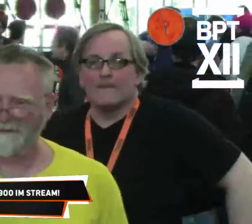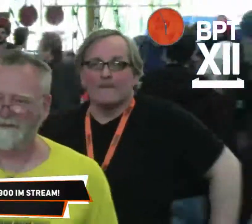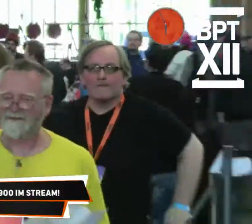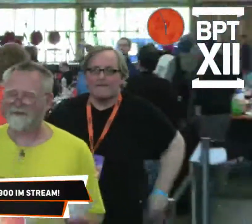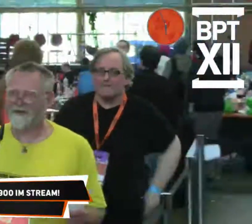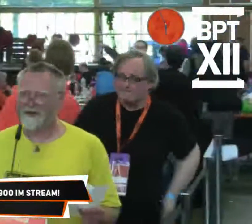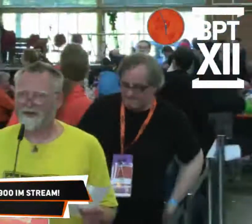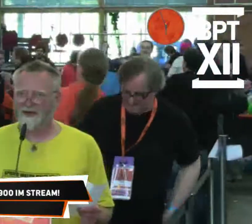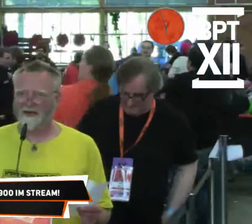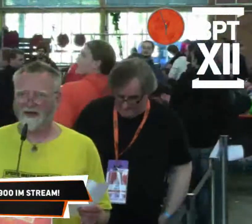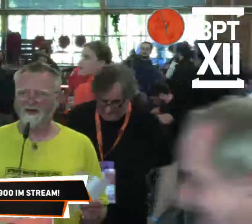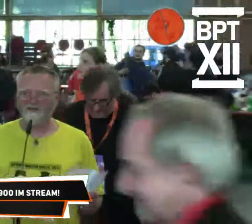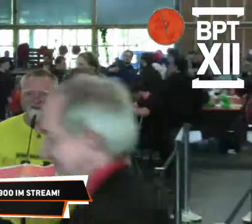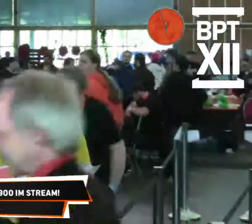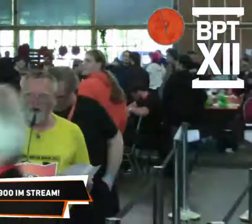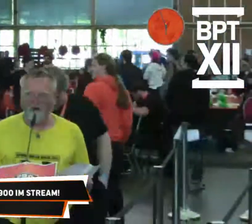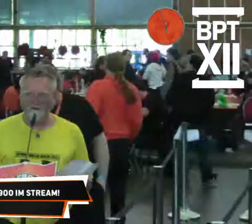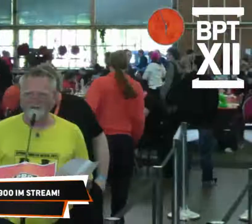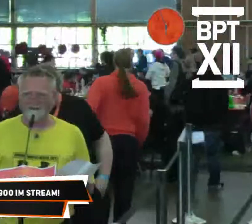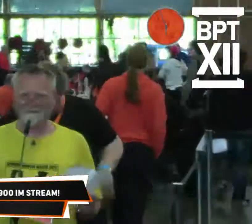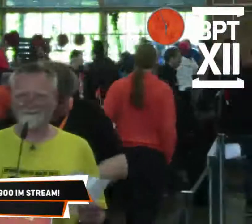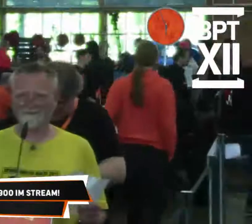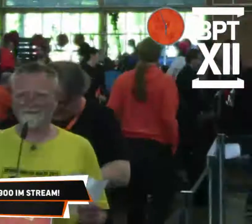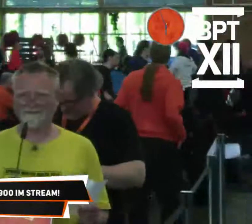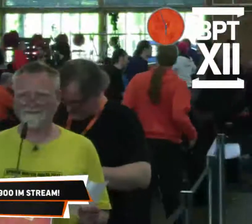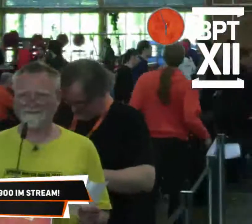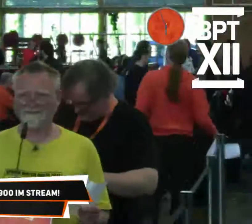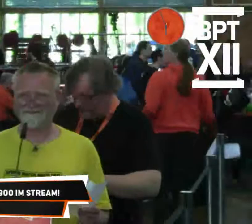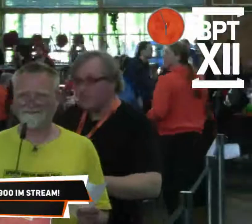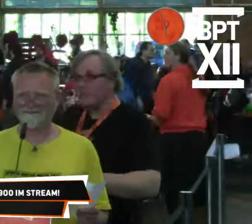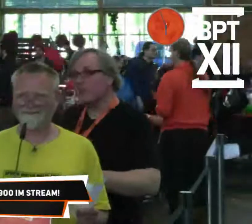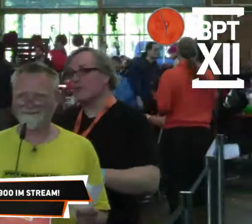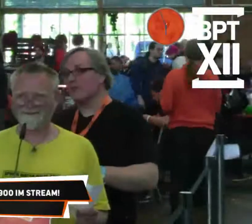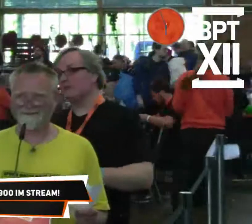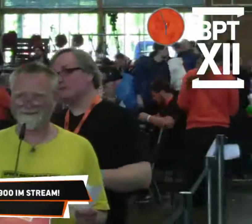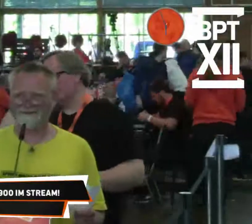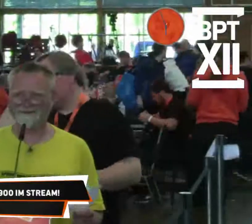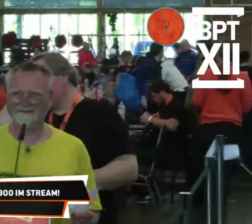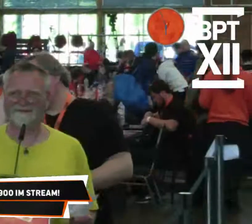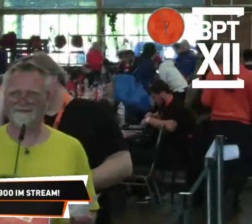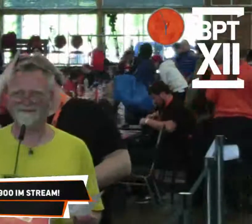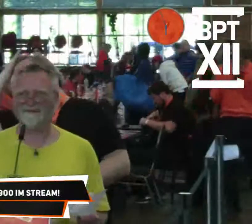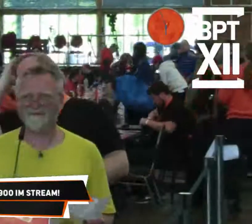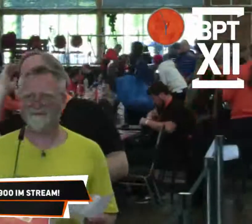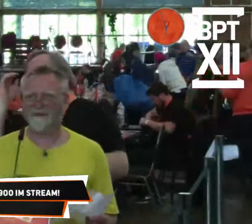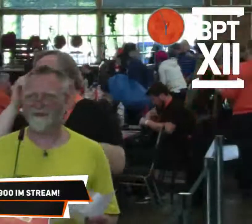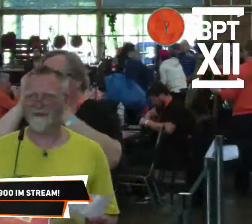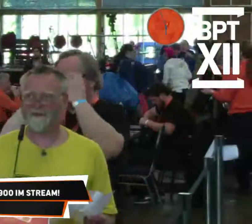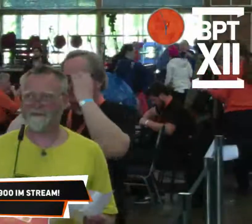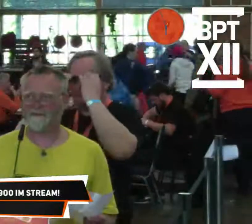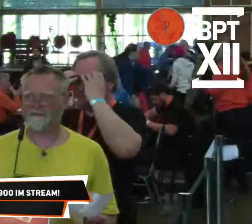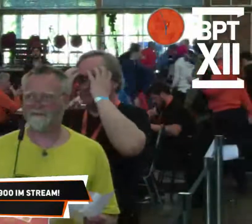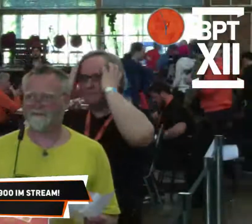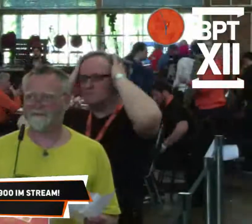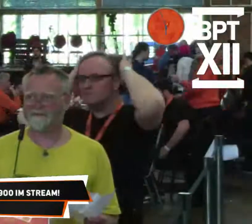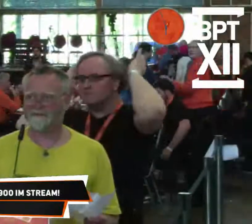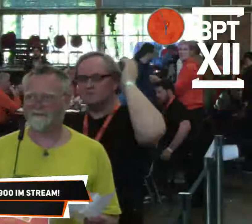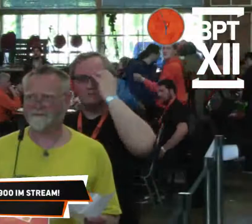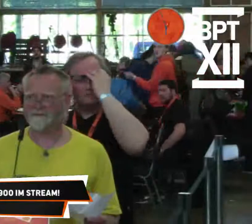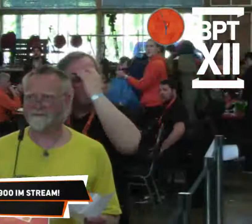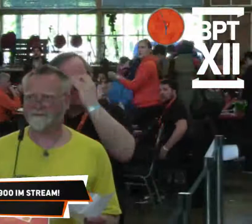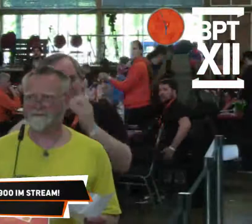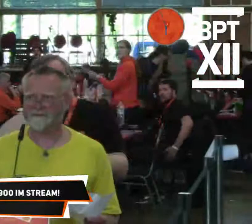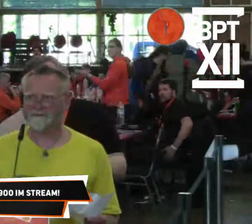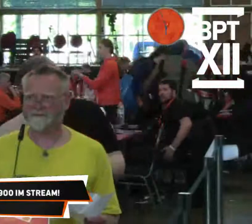okay ich nutze die Gelegenheit wir suchen für den Jan Leute hat eine Mitfahrgelegenheit die A66